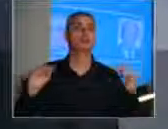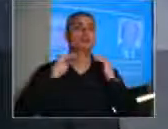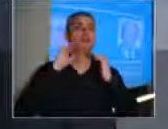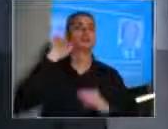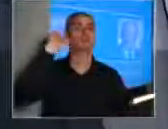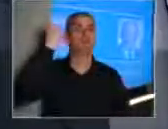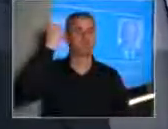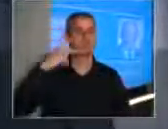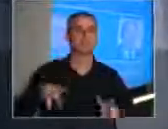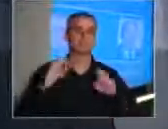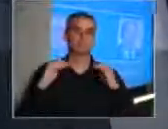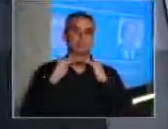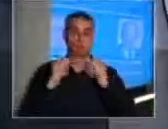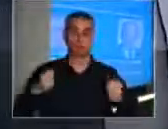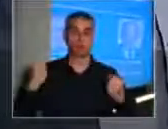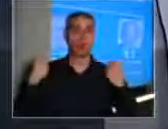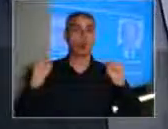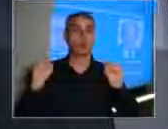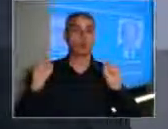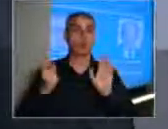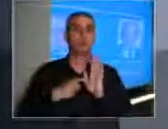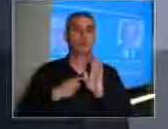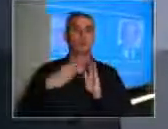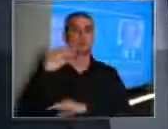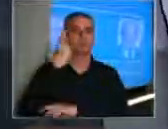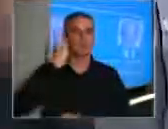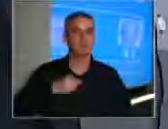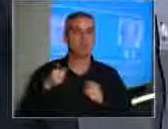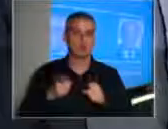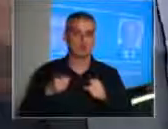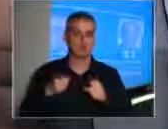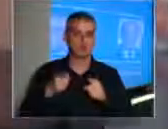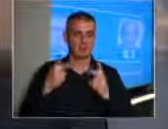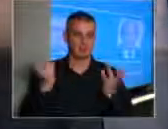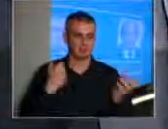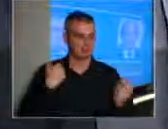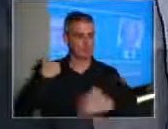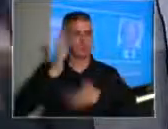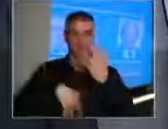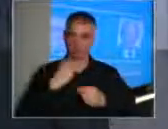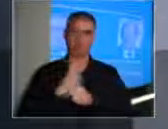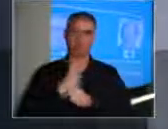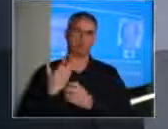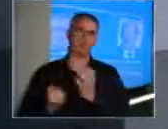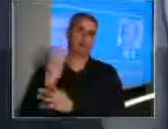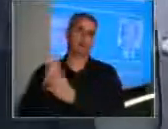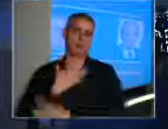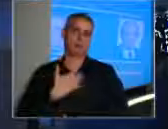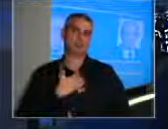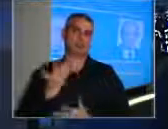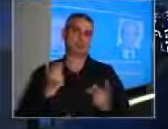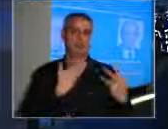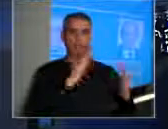אלא הזדמנות שווה. שוק חופשי דורש מדינה שמחויבת לזה. הפקרות מייצרת טייקונים. אבל זה נשמע משני